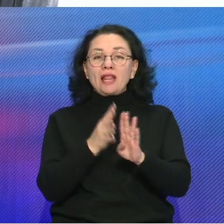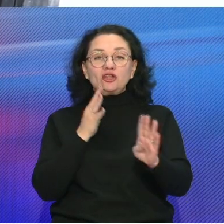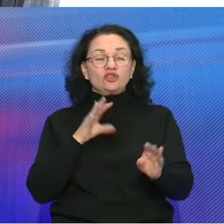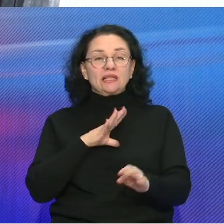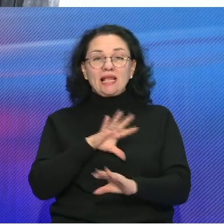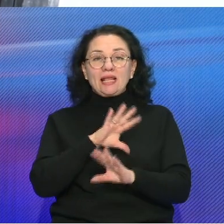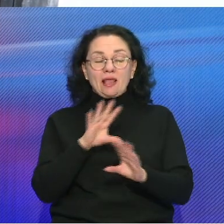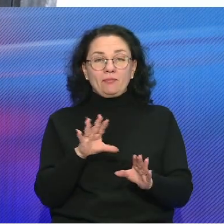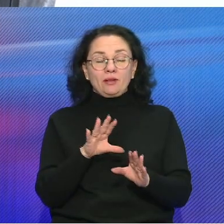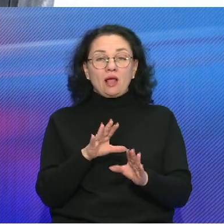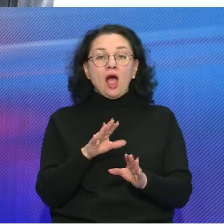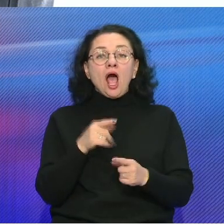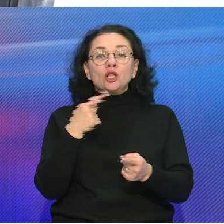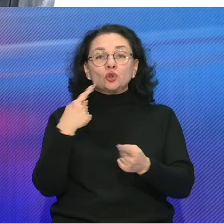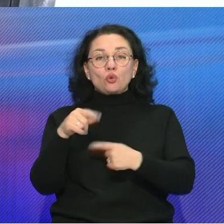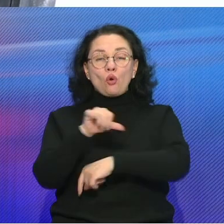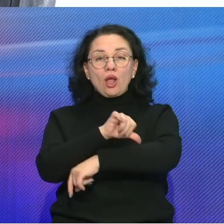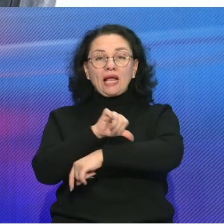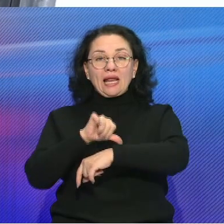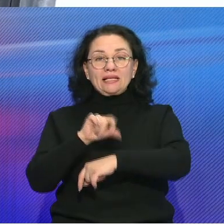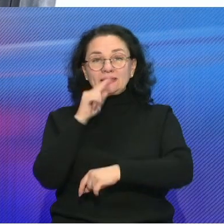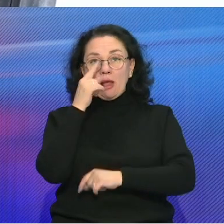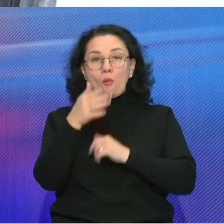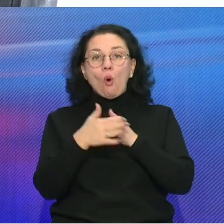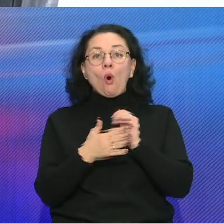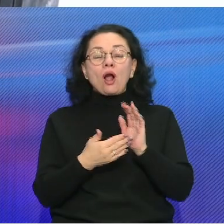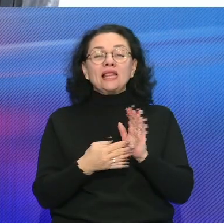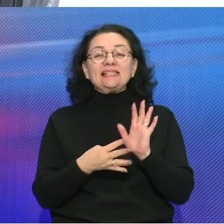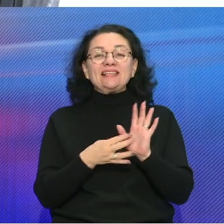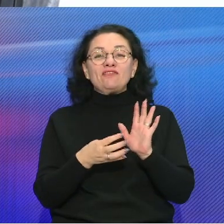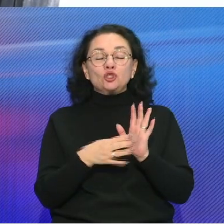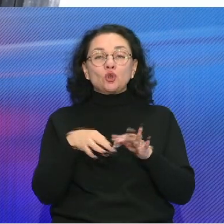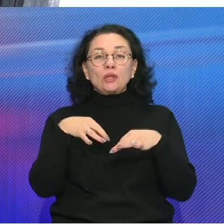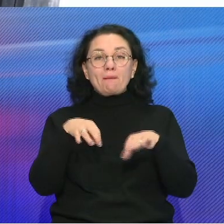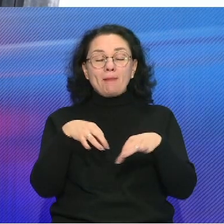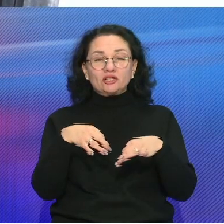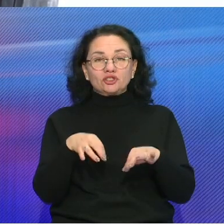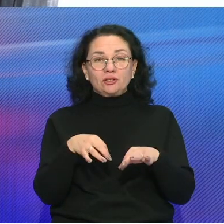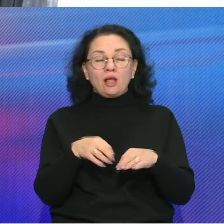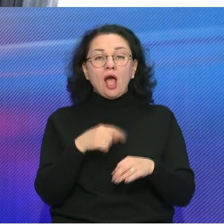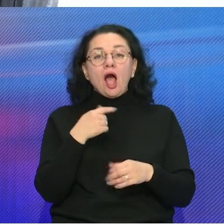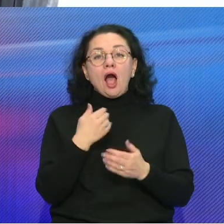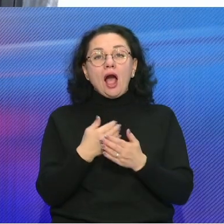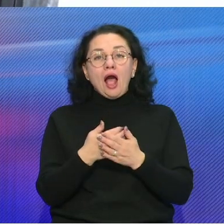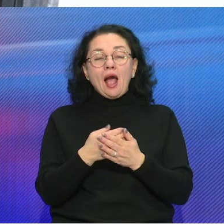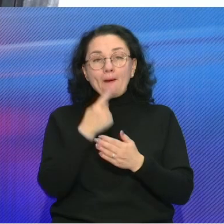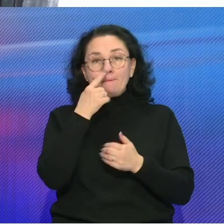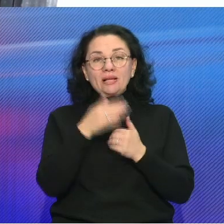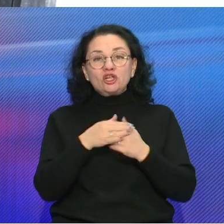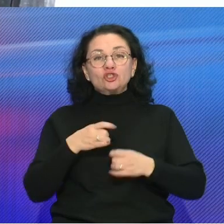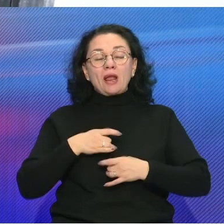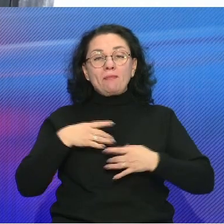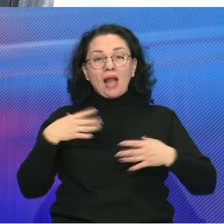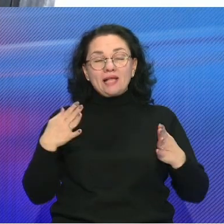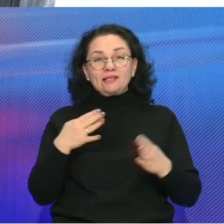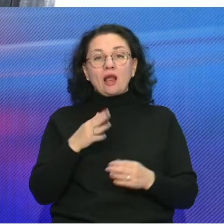каменный локоть, там вообще под 900 машин в очереди стоит. А сейчас буквально еще через неделю там будет